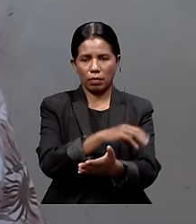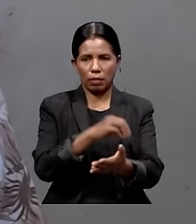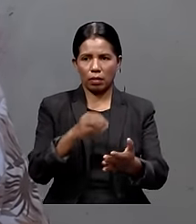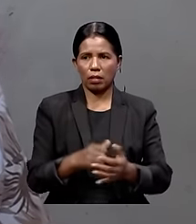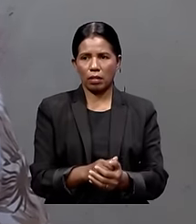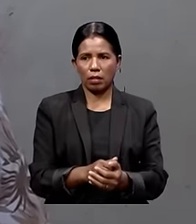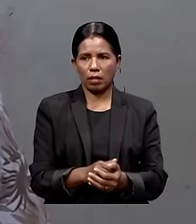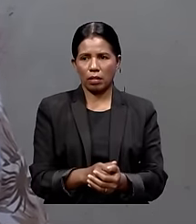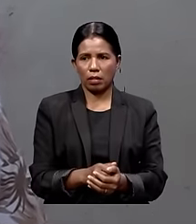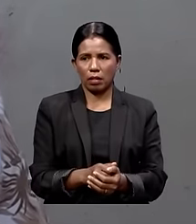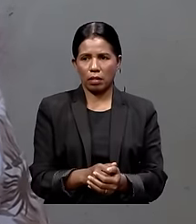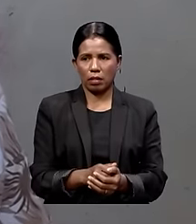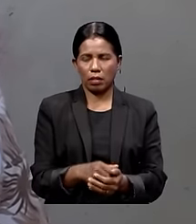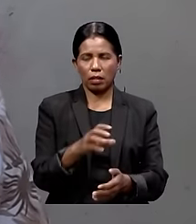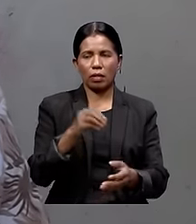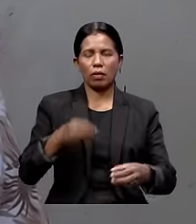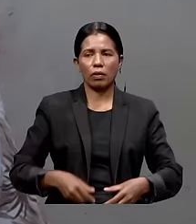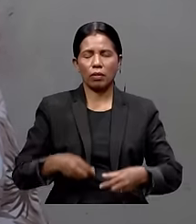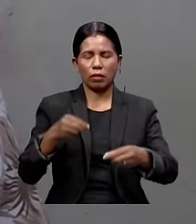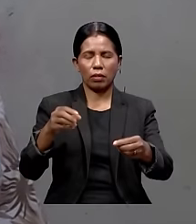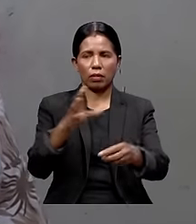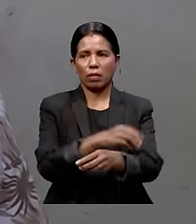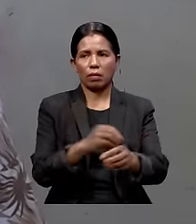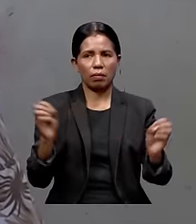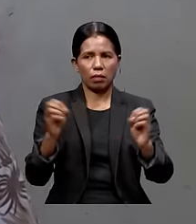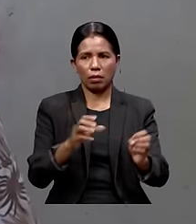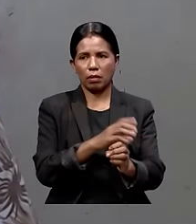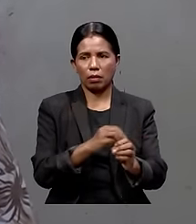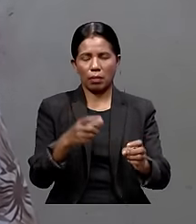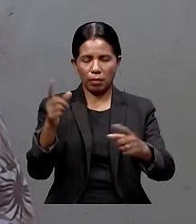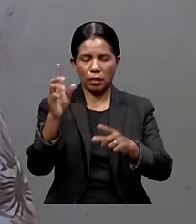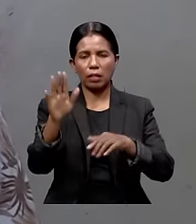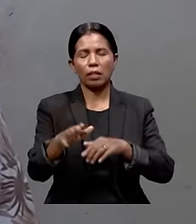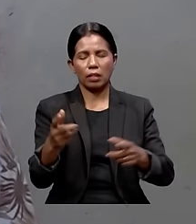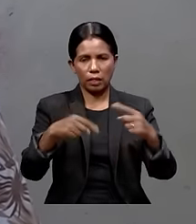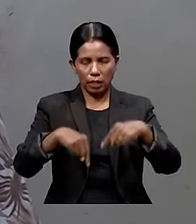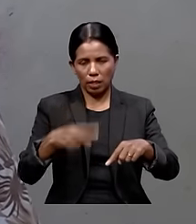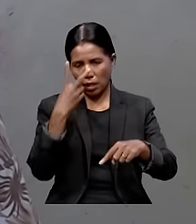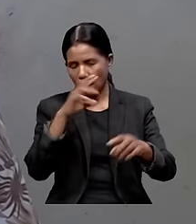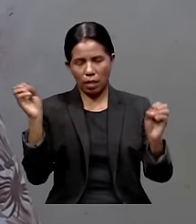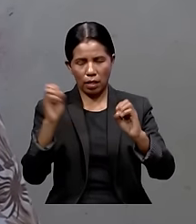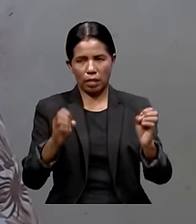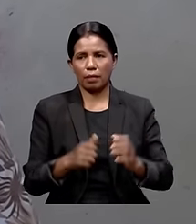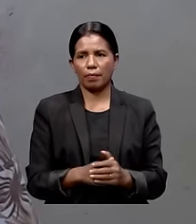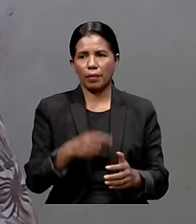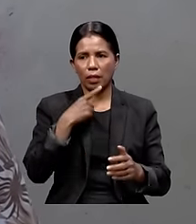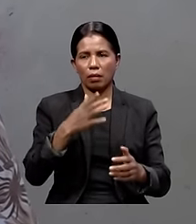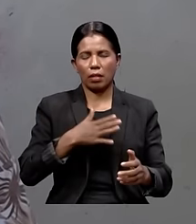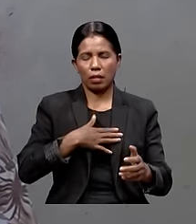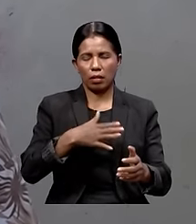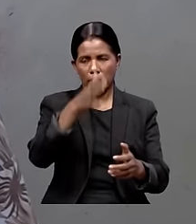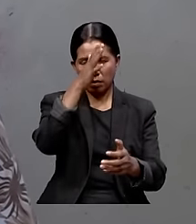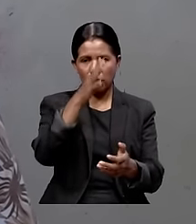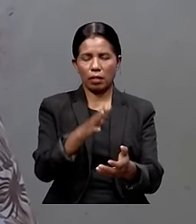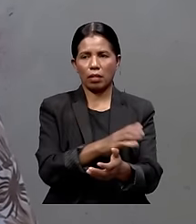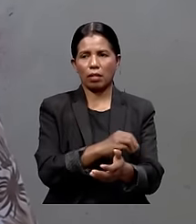pala hare hau bo ba ihave foti sumasu soe ba ihave o kosemes ba pala hare ba pasir sai fali mai sai fali me condena los ma kauni bani mane ni hauni bani